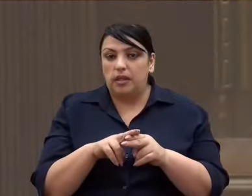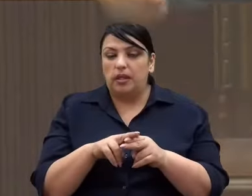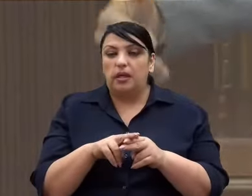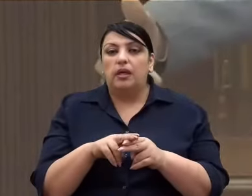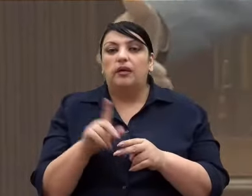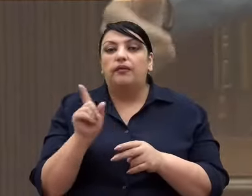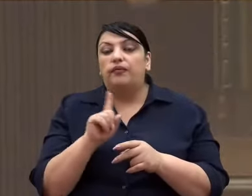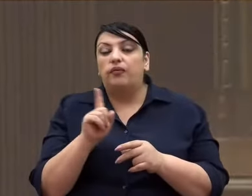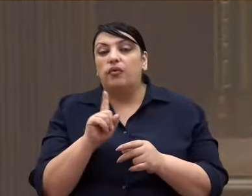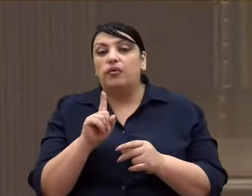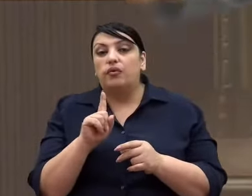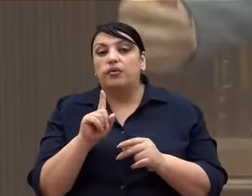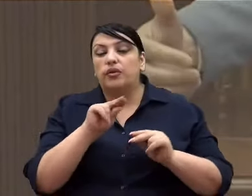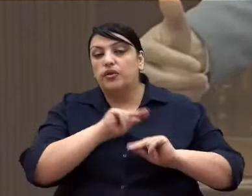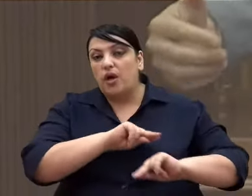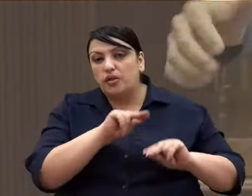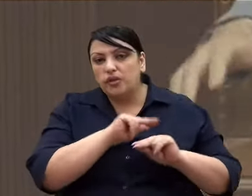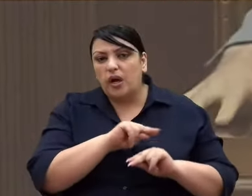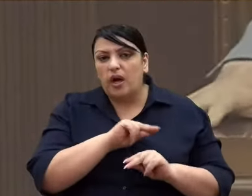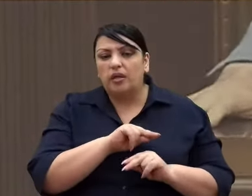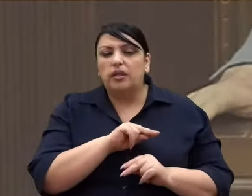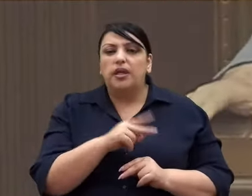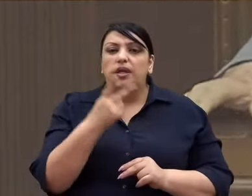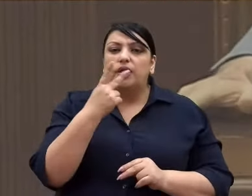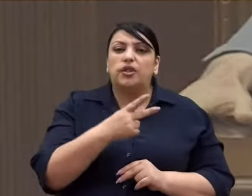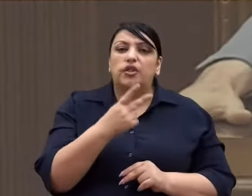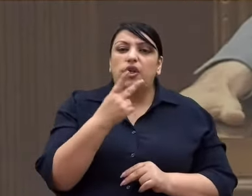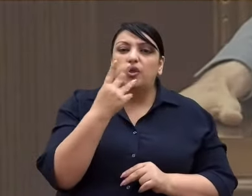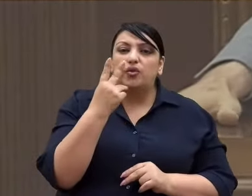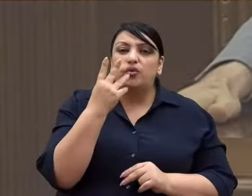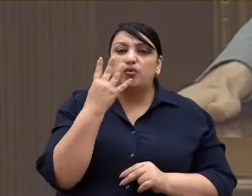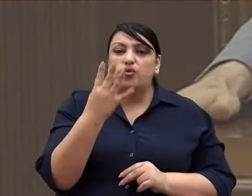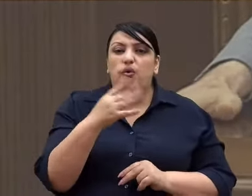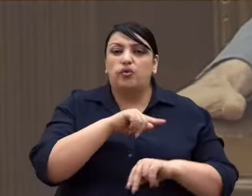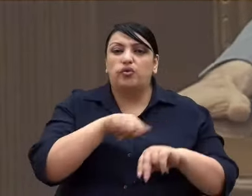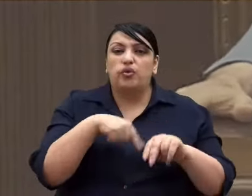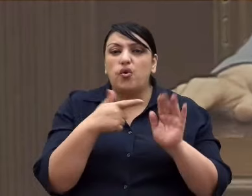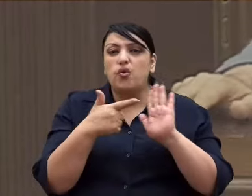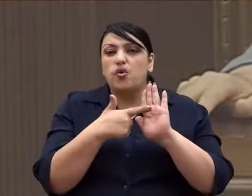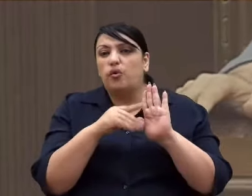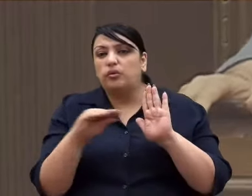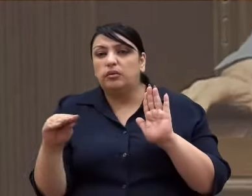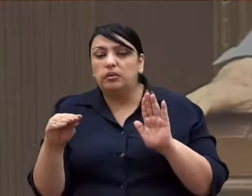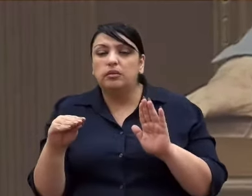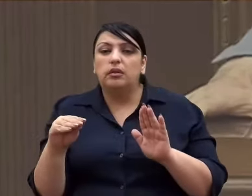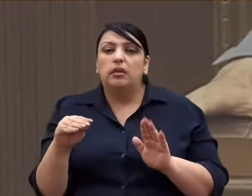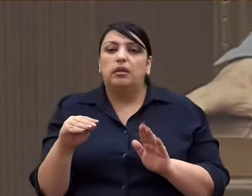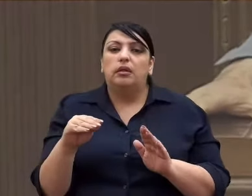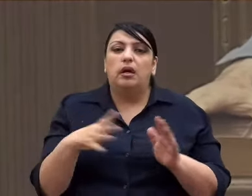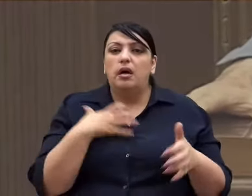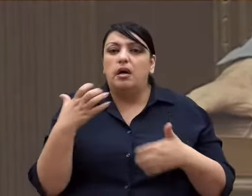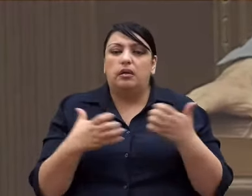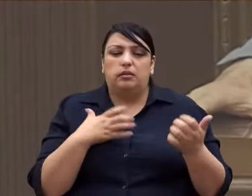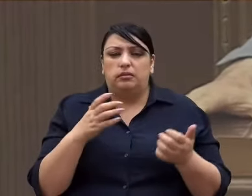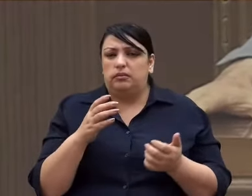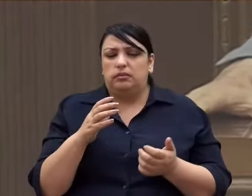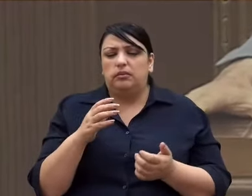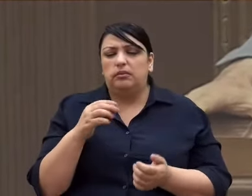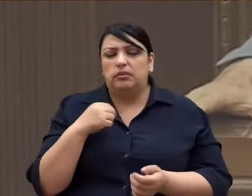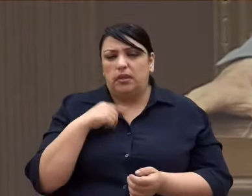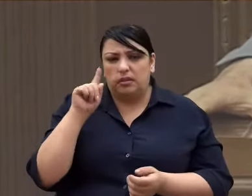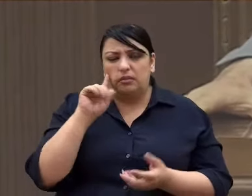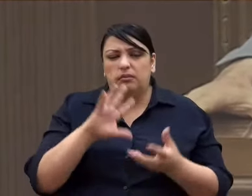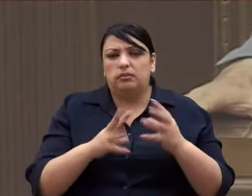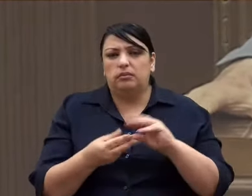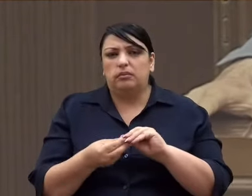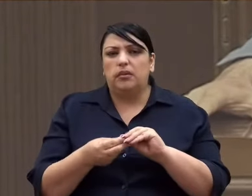որ աշխատանք 24-7 ռեժիմով աշխատանք է ենթադրում, մեզ վախեցնի, կաշկանդի, ընդհանրապես կարծում եմ, որ